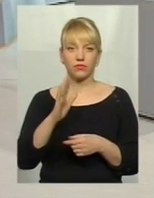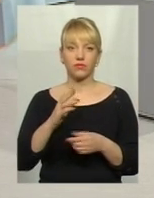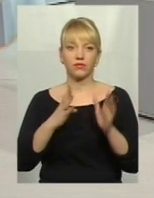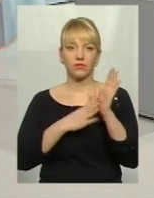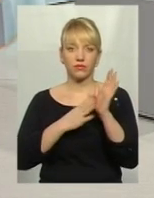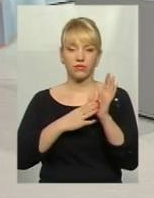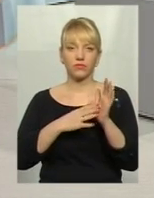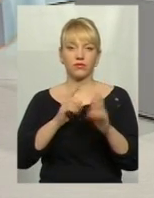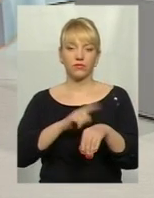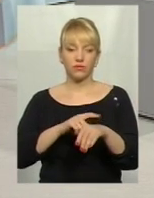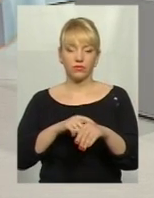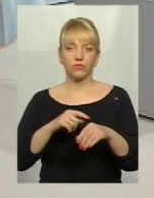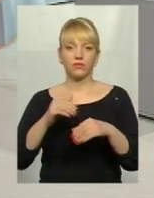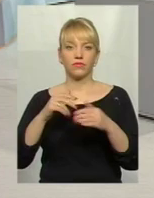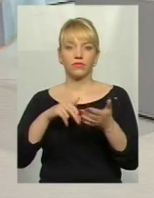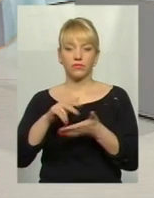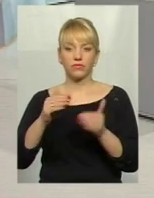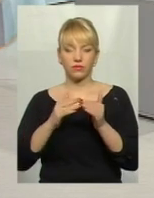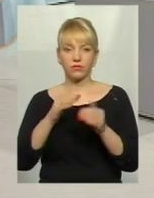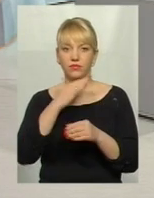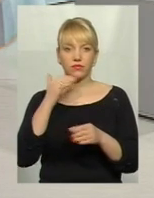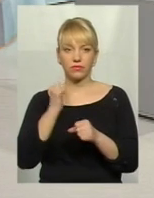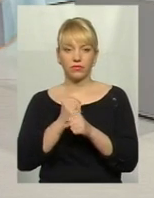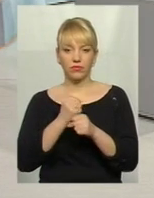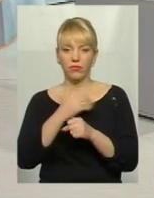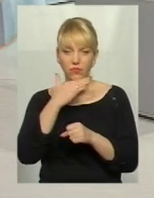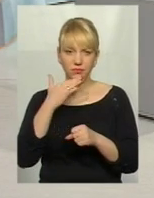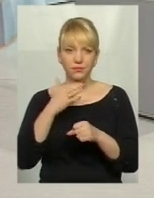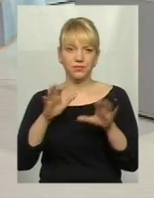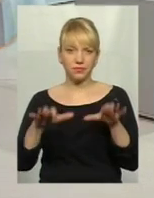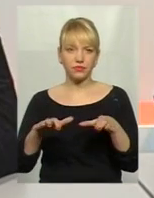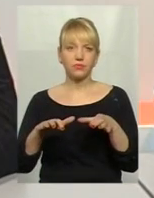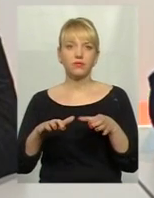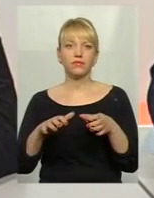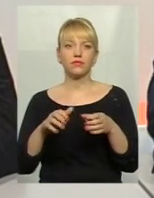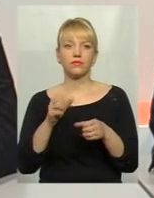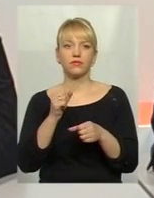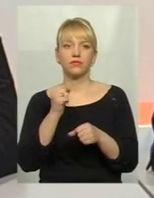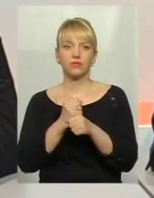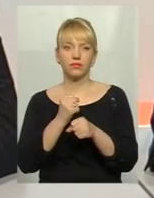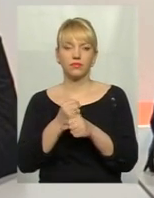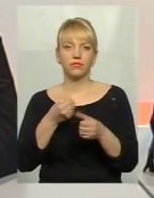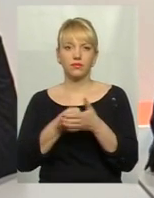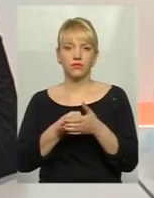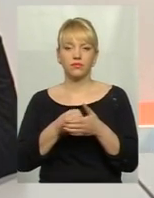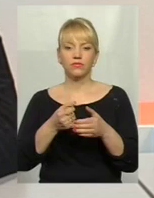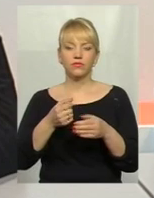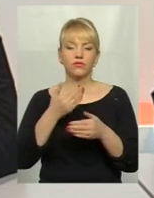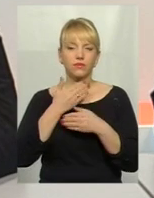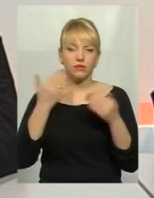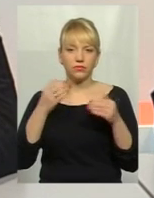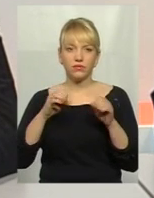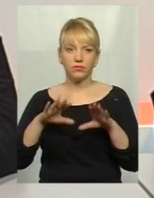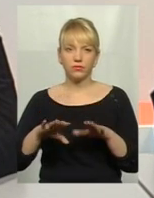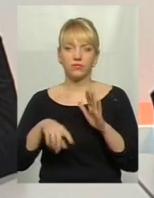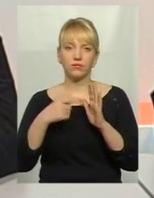додому і працює на сьогоднішній день. І так багато голів громад на сьогоднішній день працюють до останнього вирішеного питання,